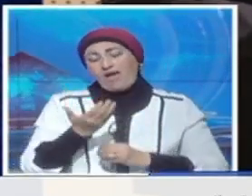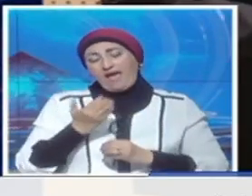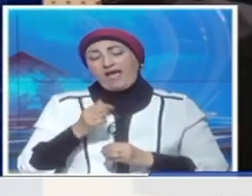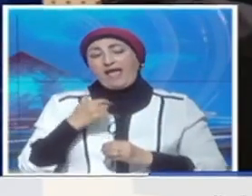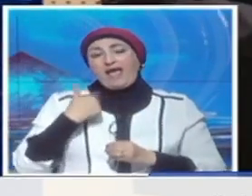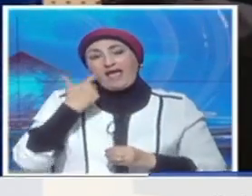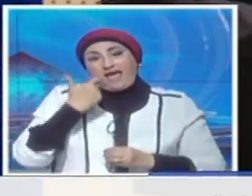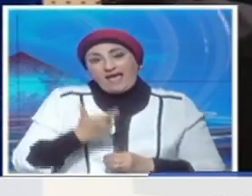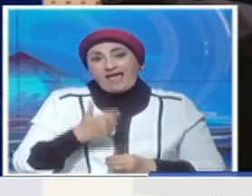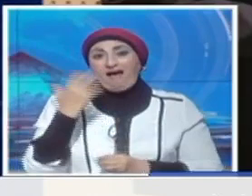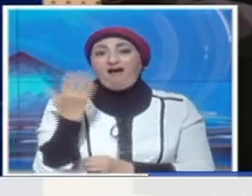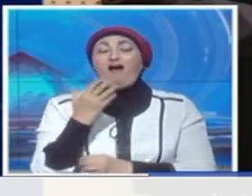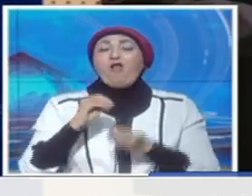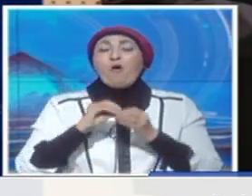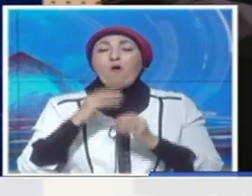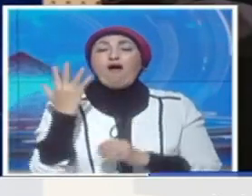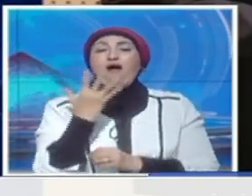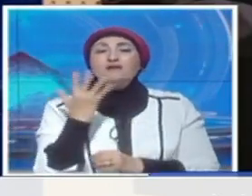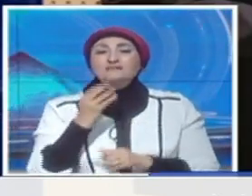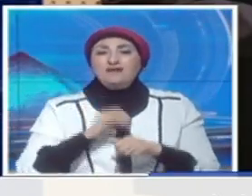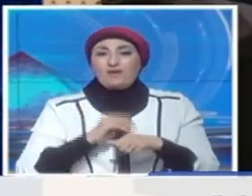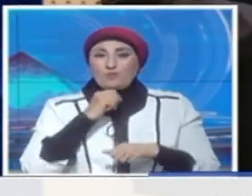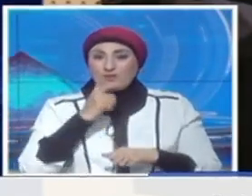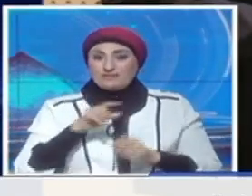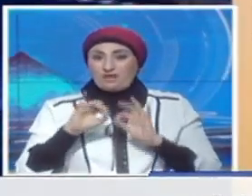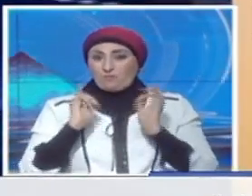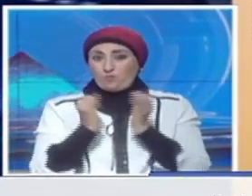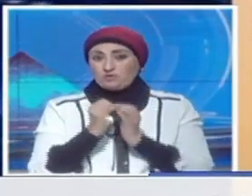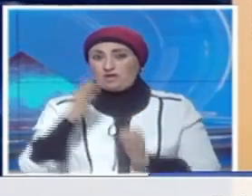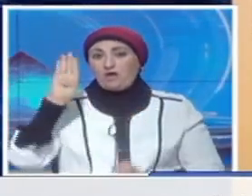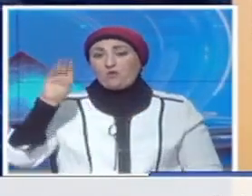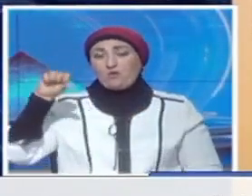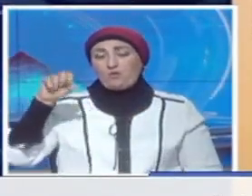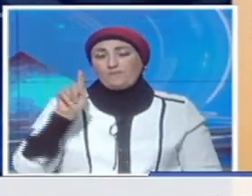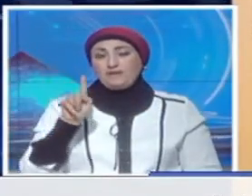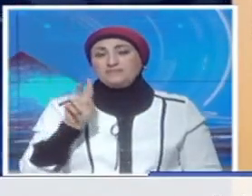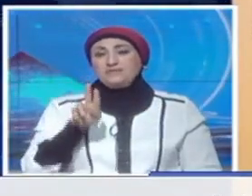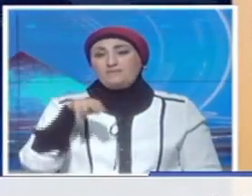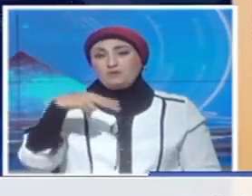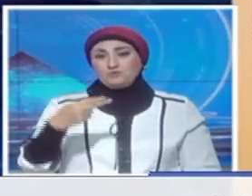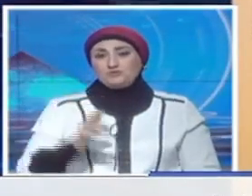للأخضر، وأثناء الإعداد لمؤتمر المناخ كوب 27.